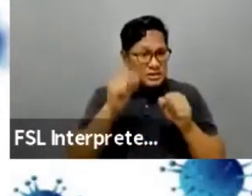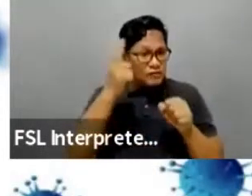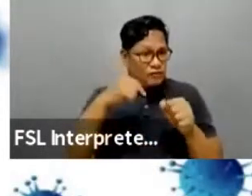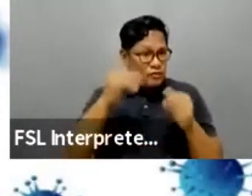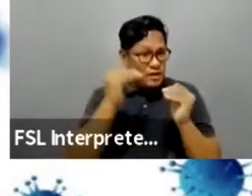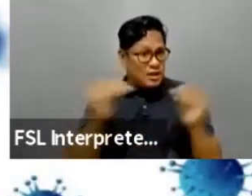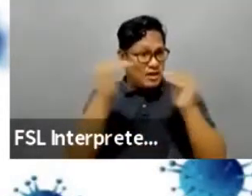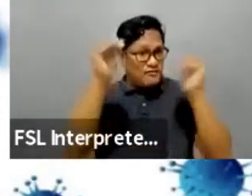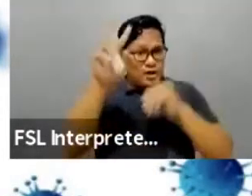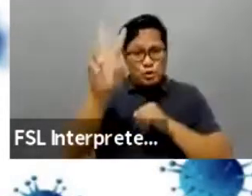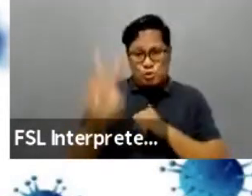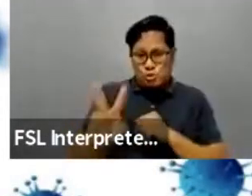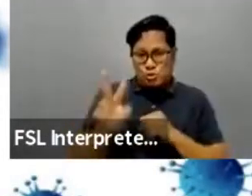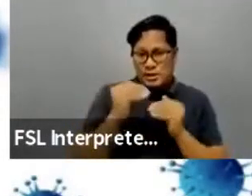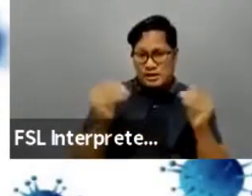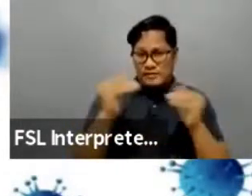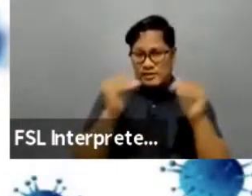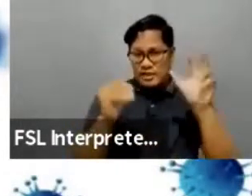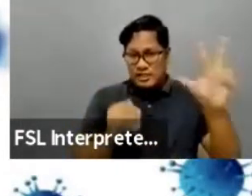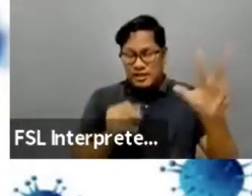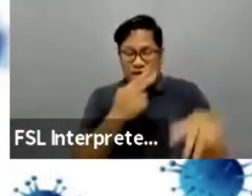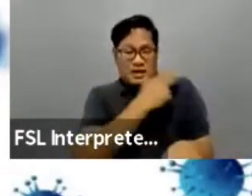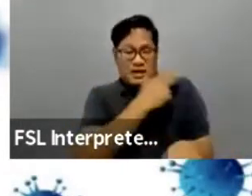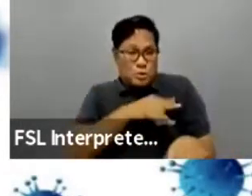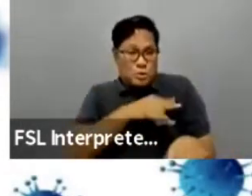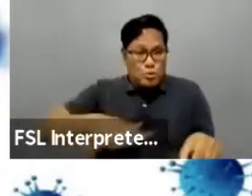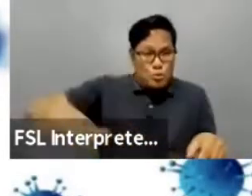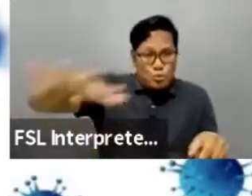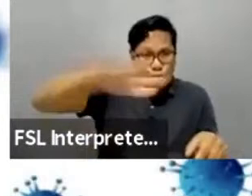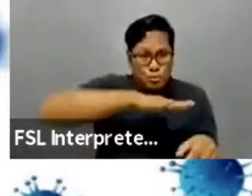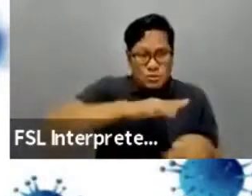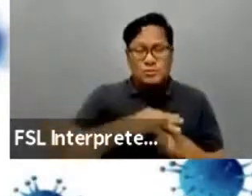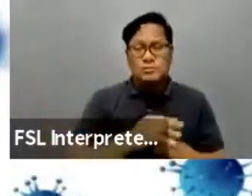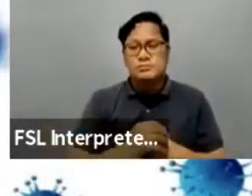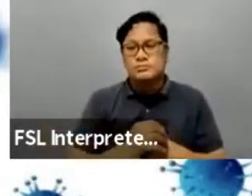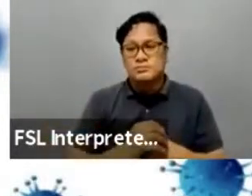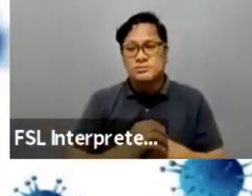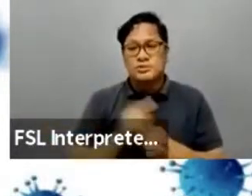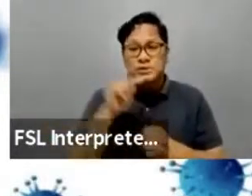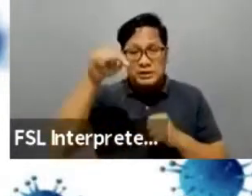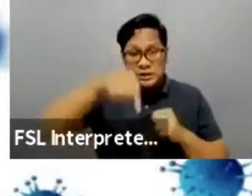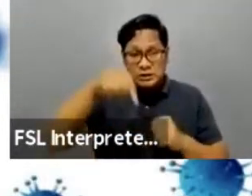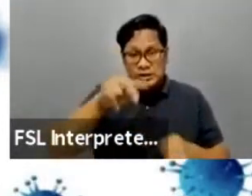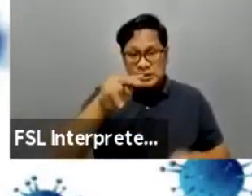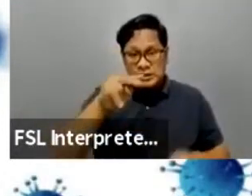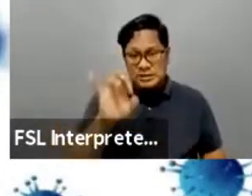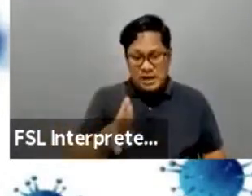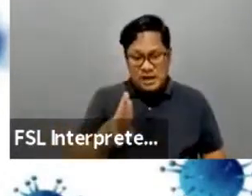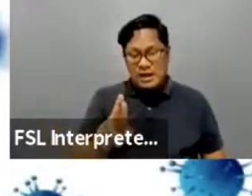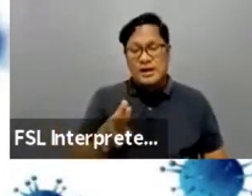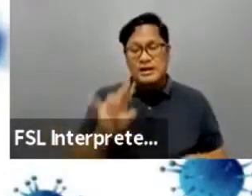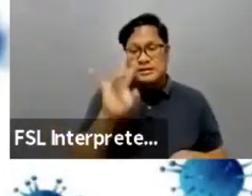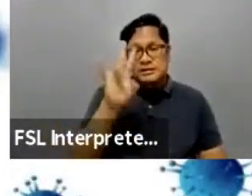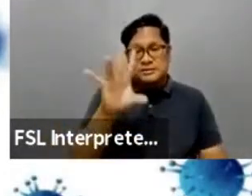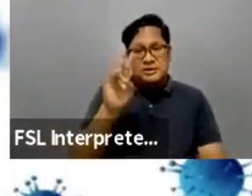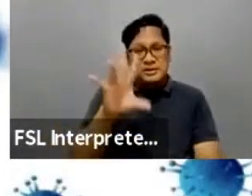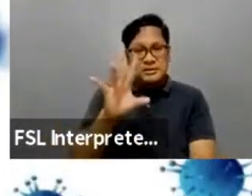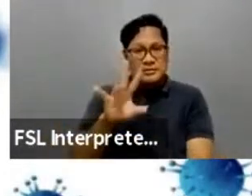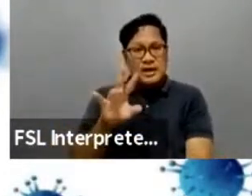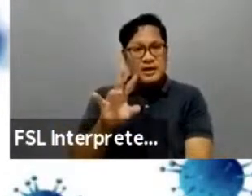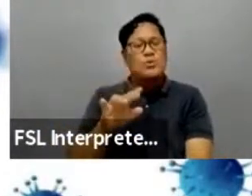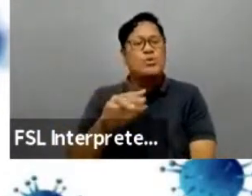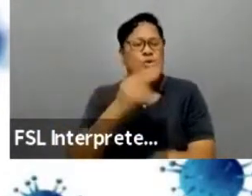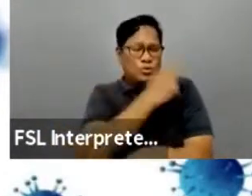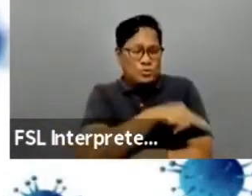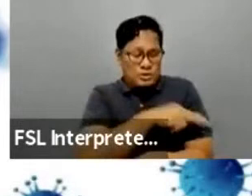level 2 and 3 hospitals countrywide. Dito sa NCR, 75 hospitals